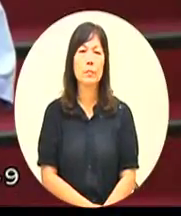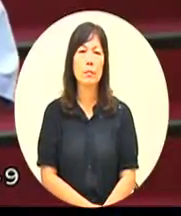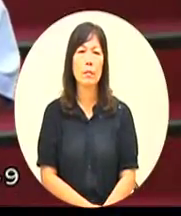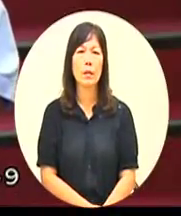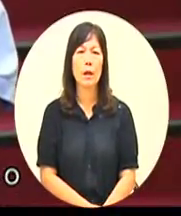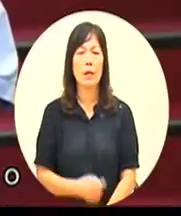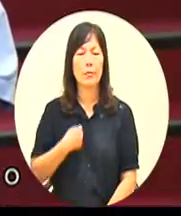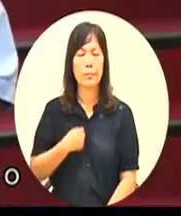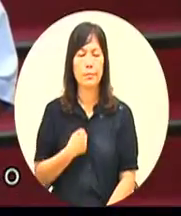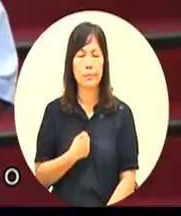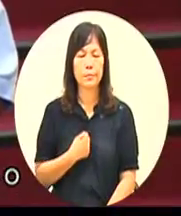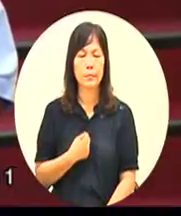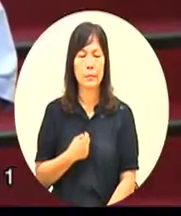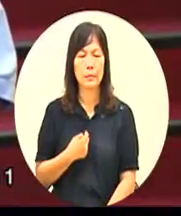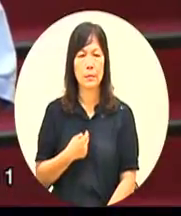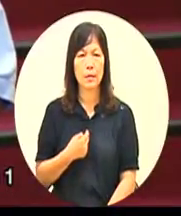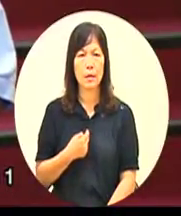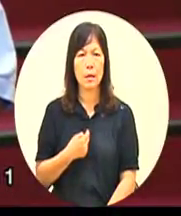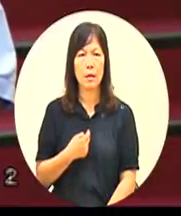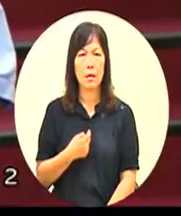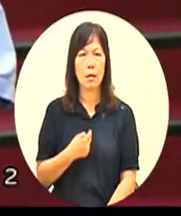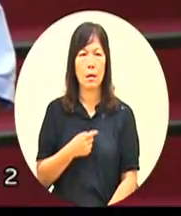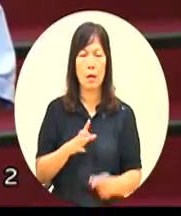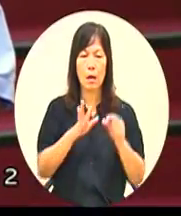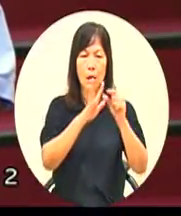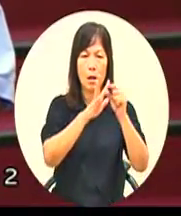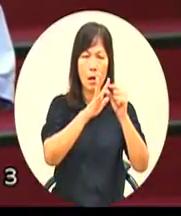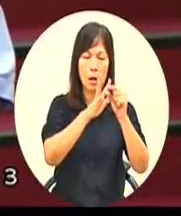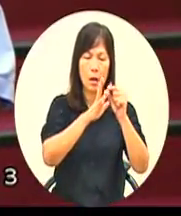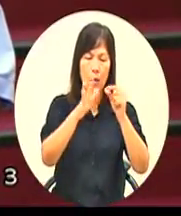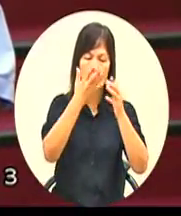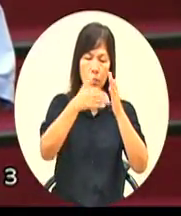我常常跟一些高中的校长